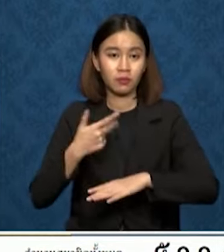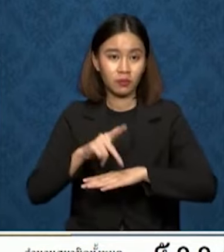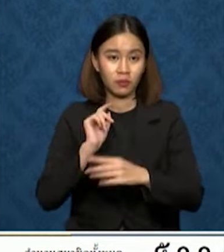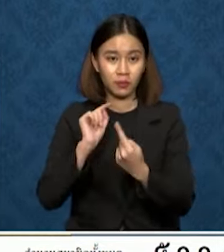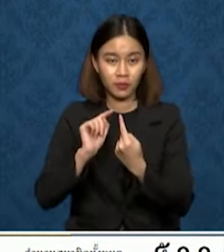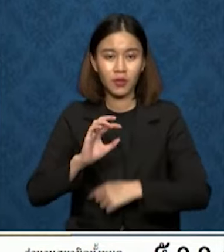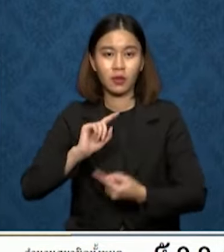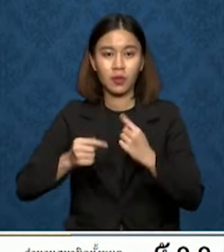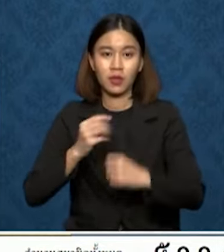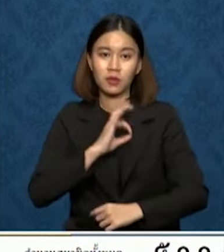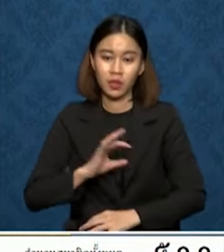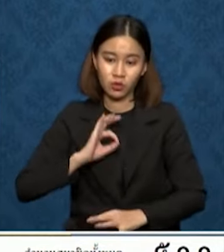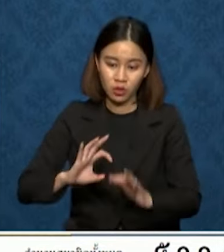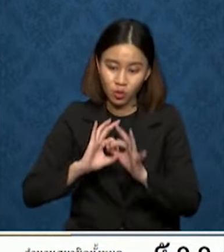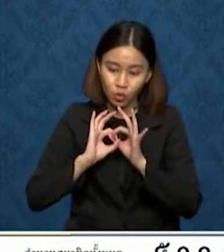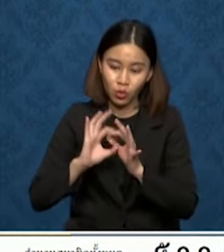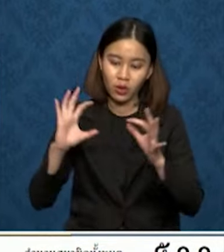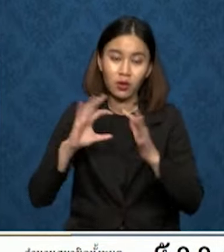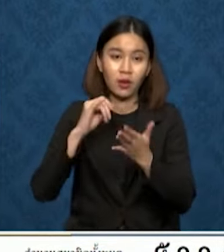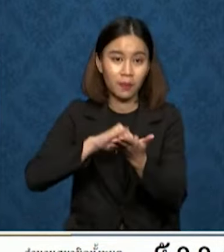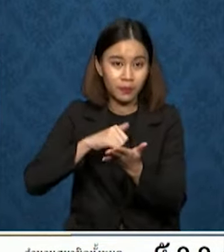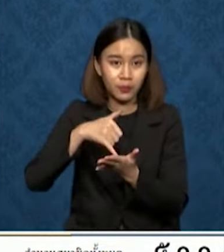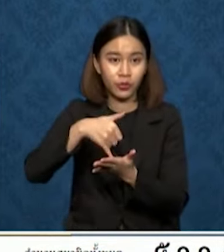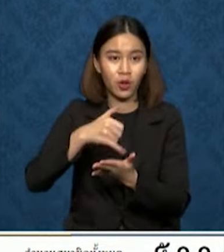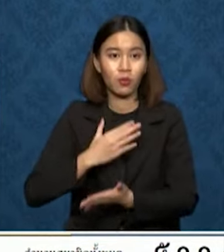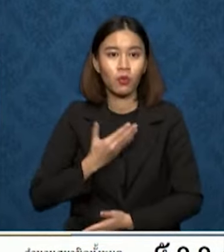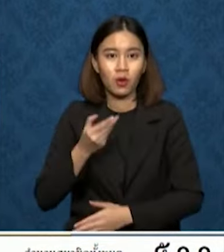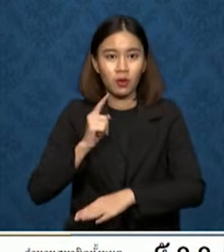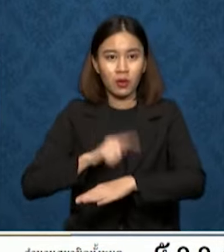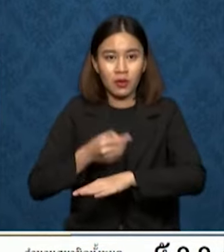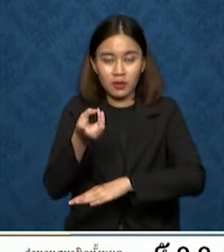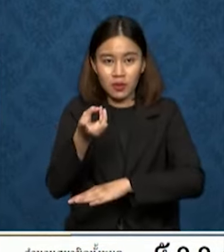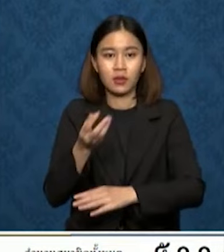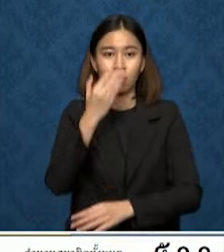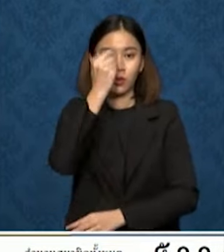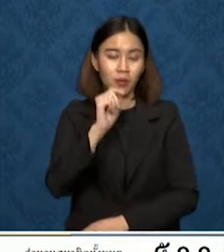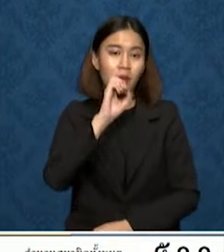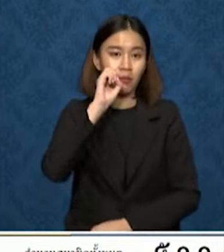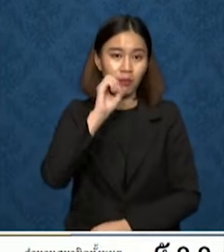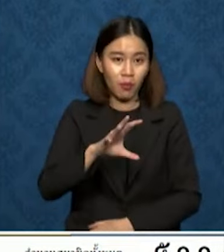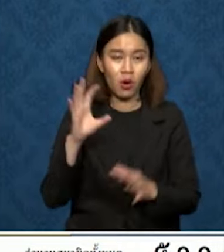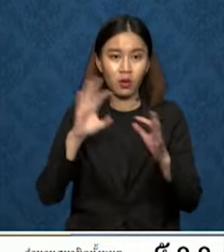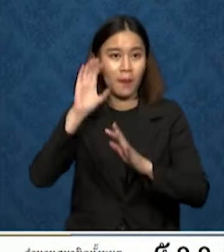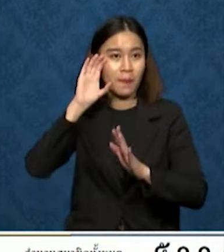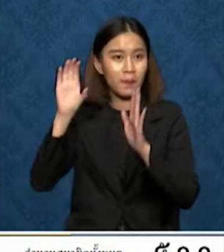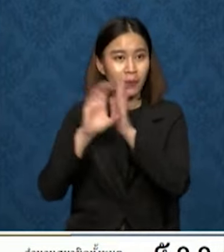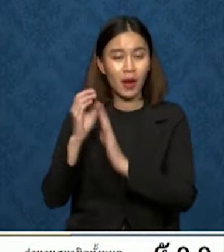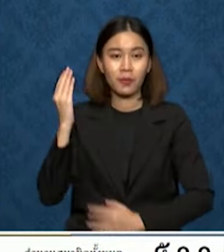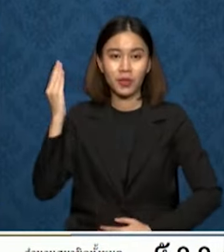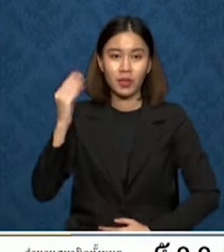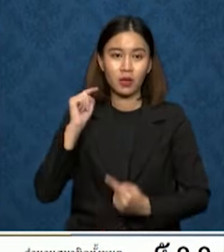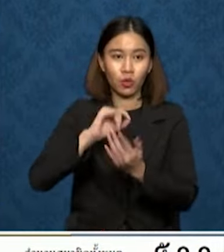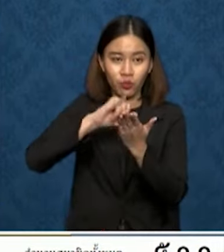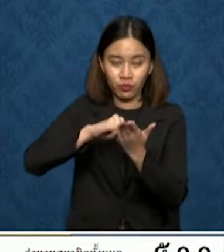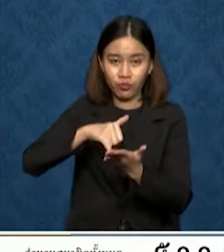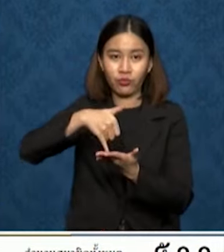ครับ เพื่อนสมัชชเป็ห่งเรองกมับัดผมขเวลอนิเดีวเพื่อจะบอกเรื่กมบภาพนี้เองเี่ยเป็ภาพขก